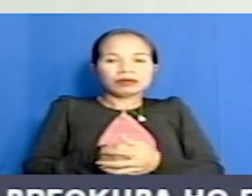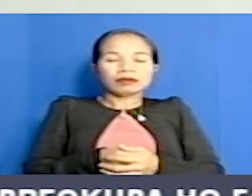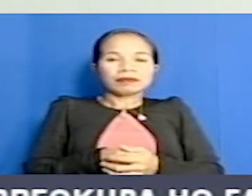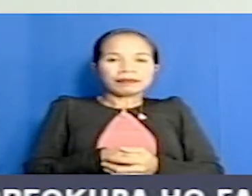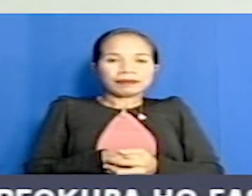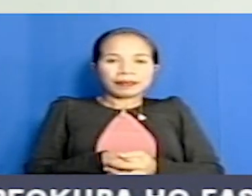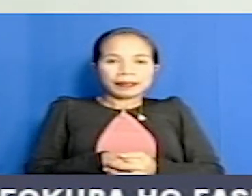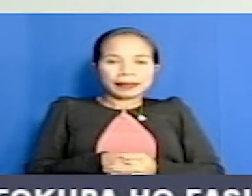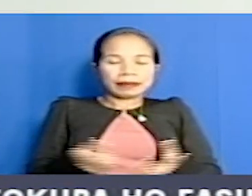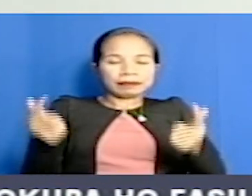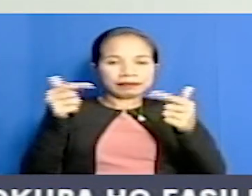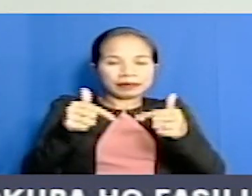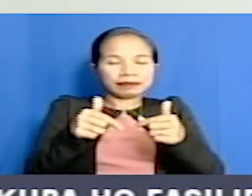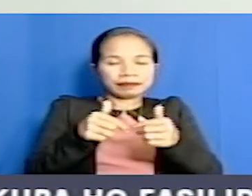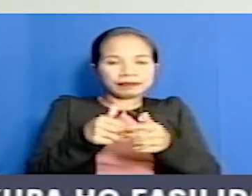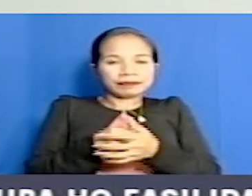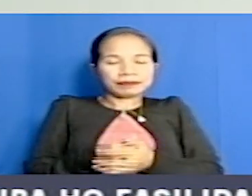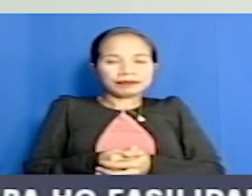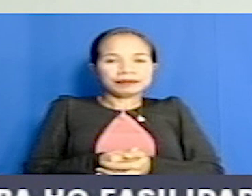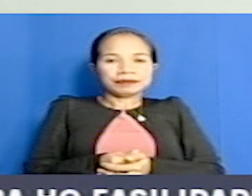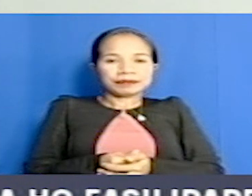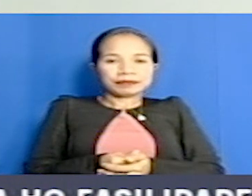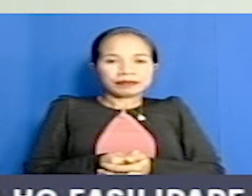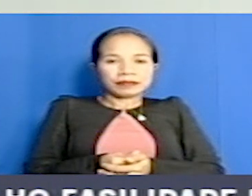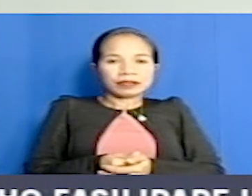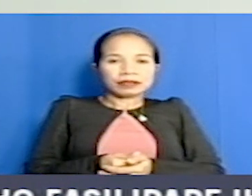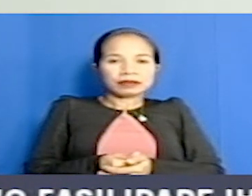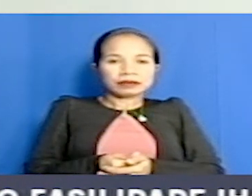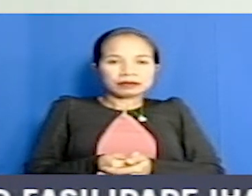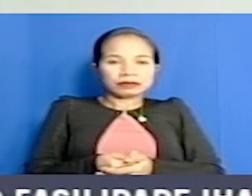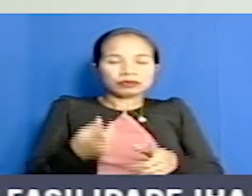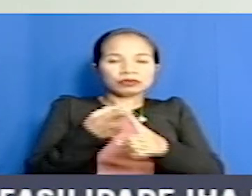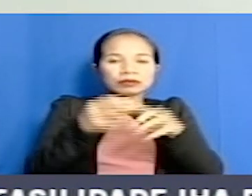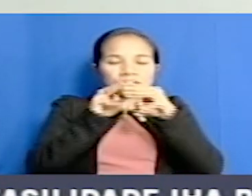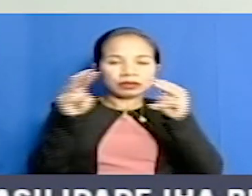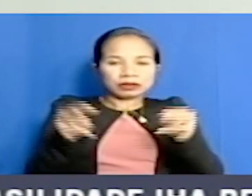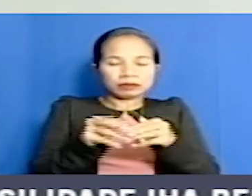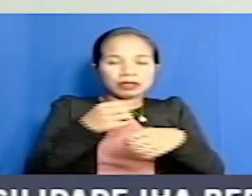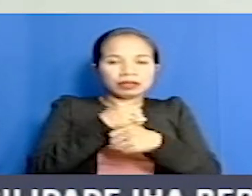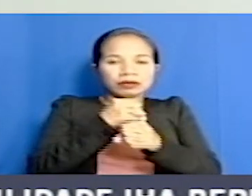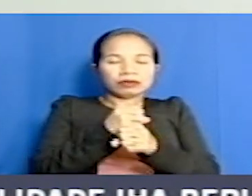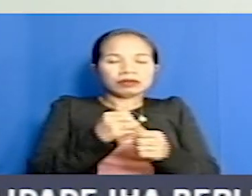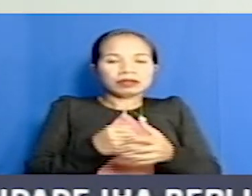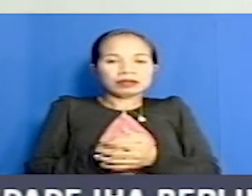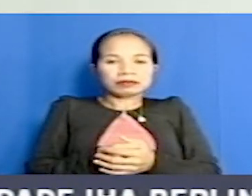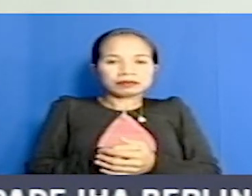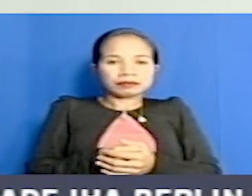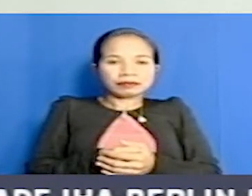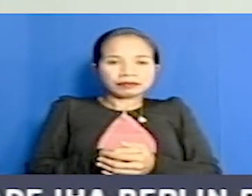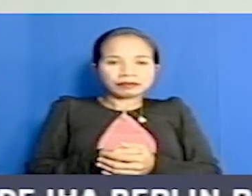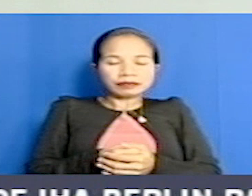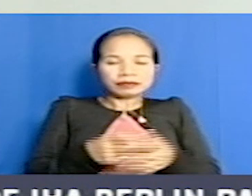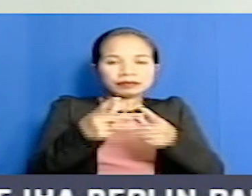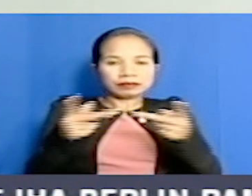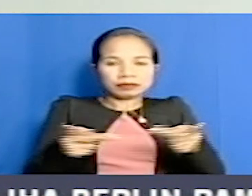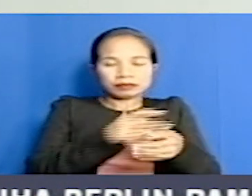vali depois de acontecer caso, sebesar município halo na fumigação, ka fobi, ya are hotu